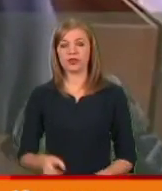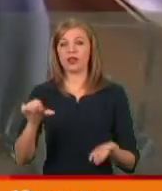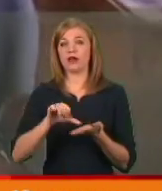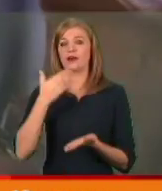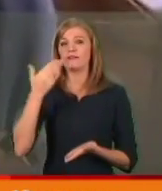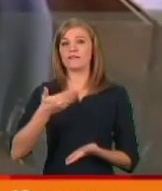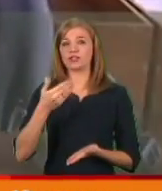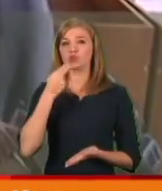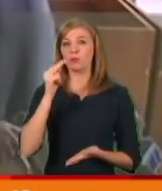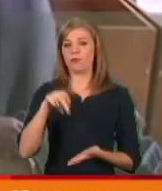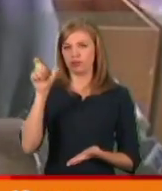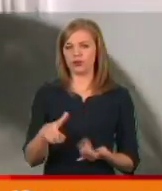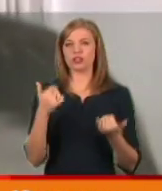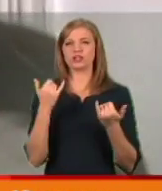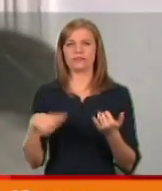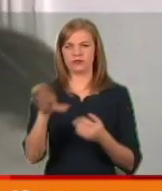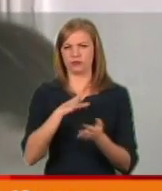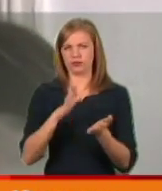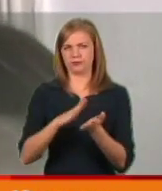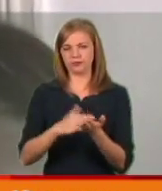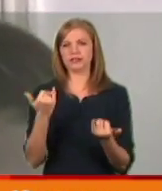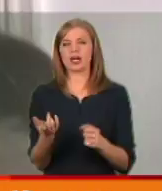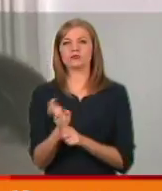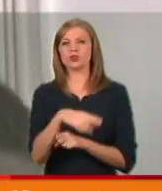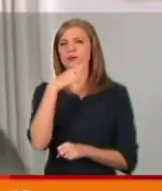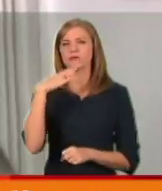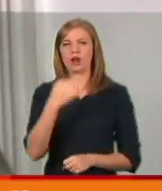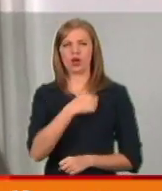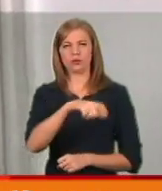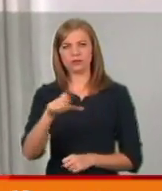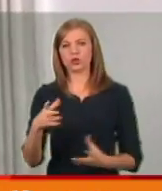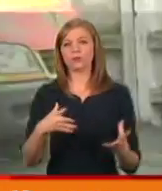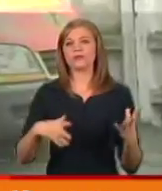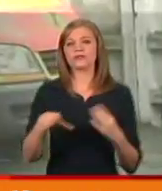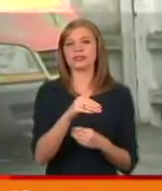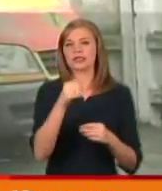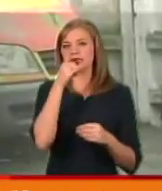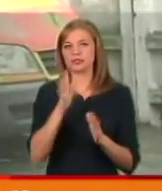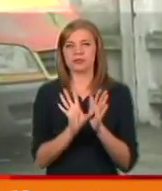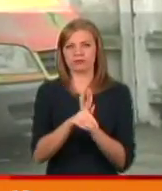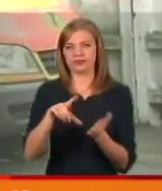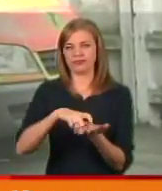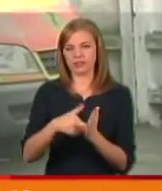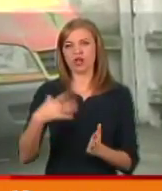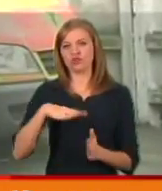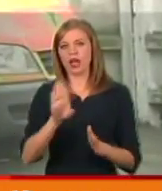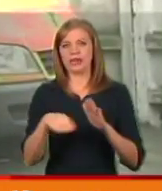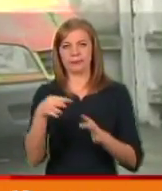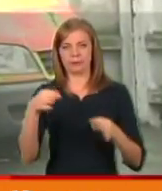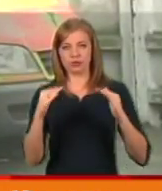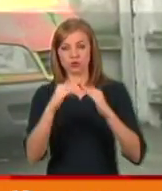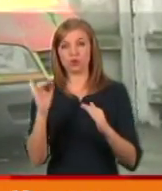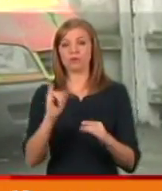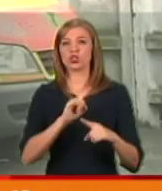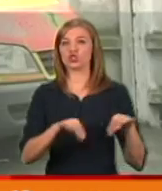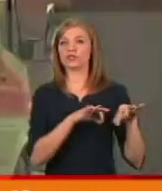Виступ обвинувачного зала зустріла оплесками. Сюди нині прийшло чимало військових. Не всі навіть змогли розміститися у залі. Чекала під судом і